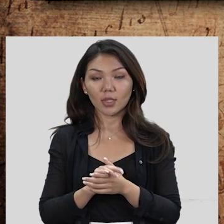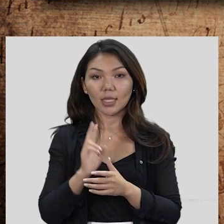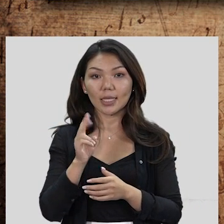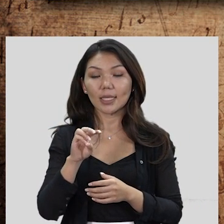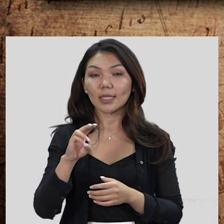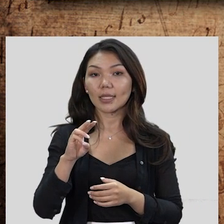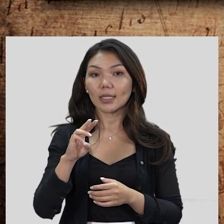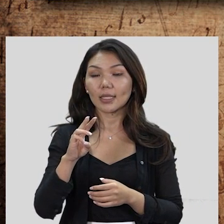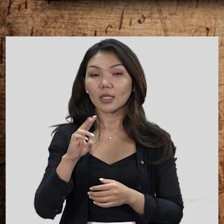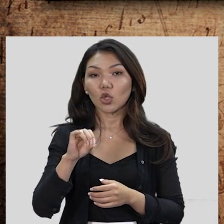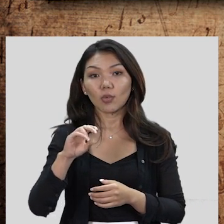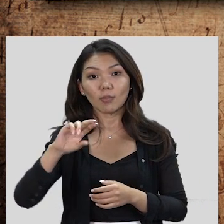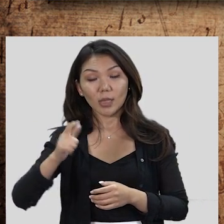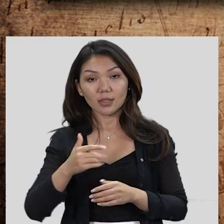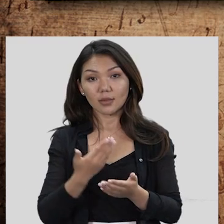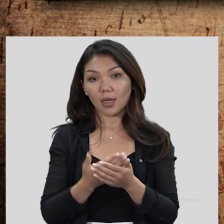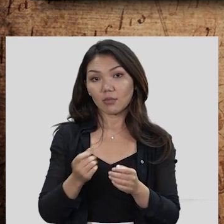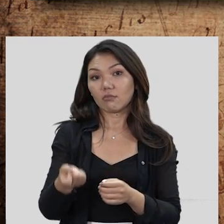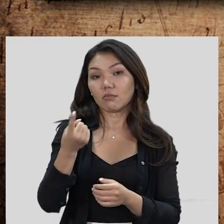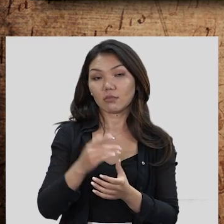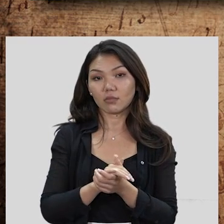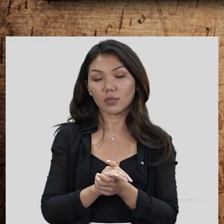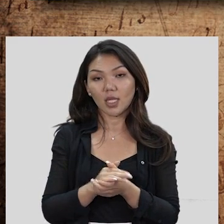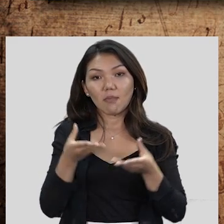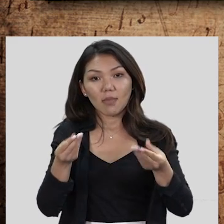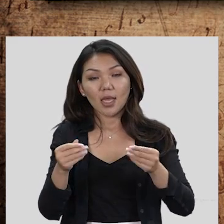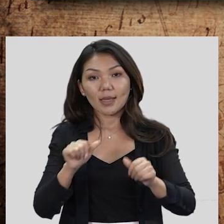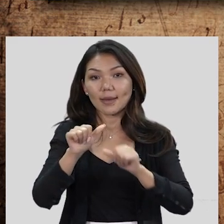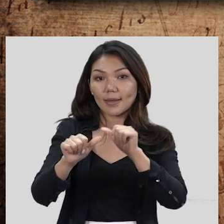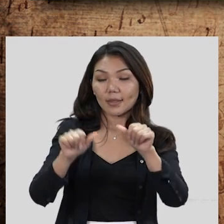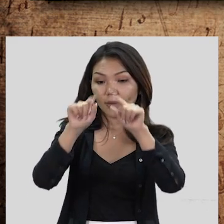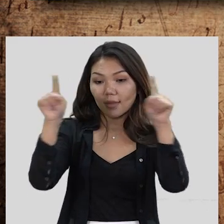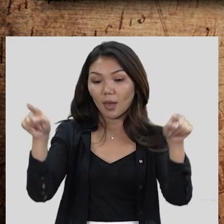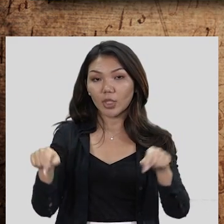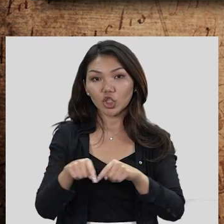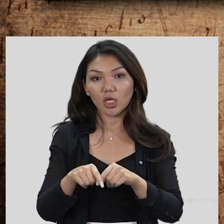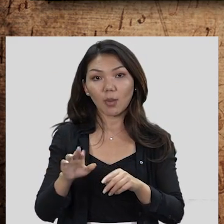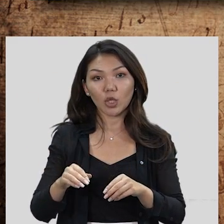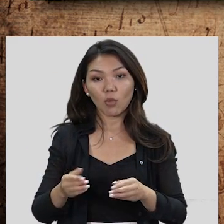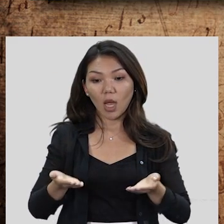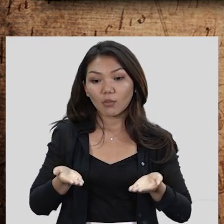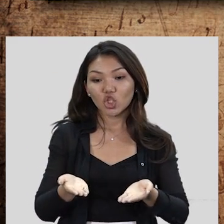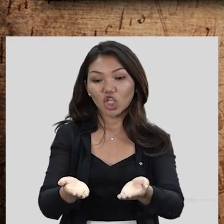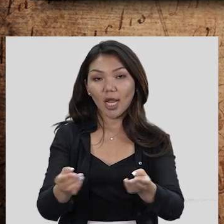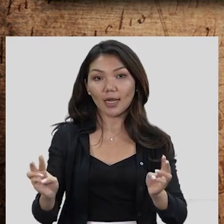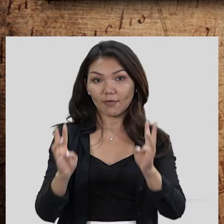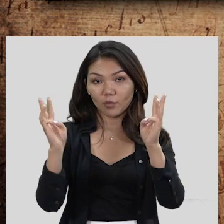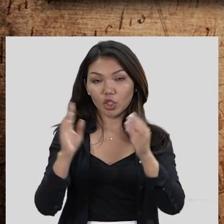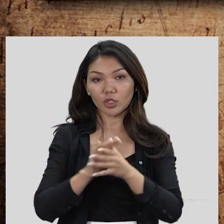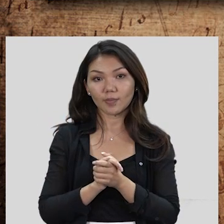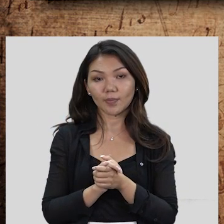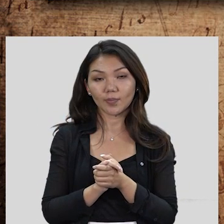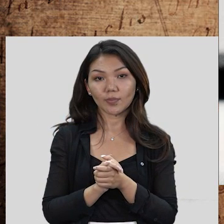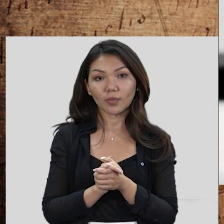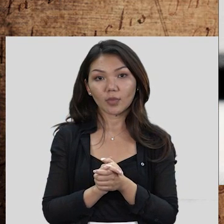клинопись свои книги шумеры писали на мягких глиняных табличках а после обжигали в печи именно по этой причине они дошли